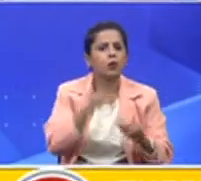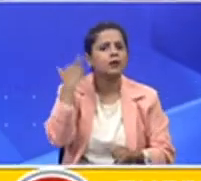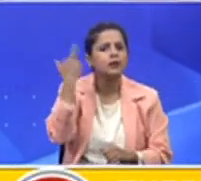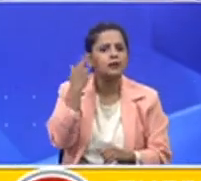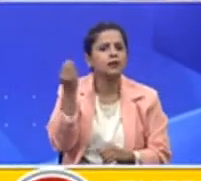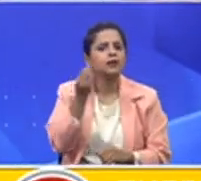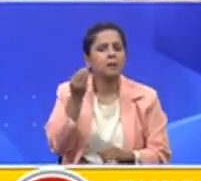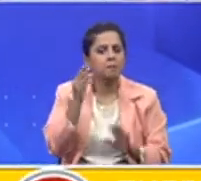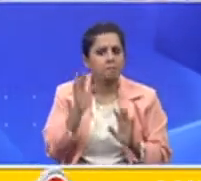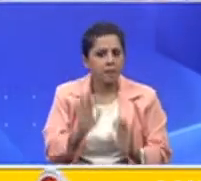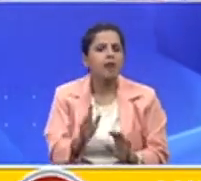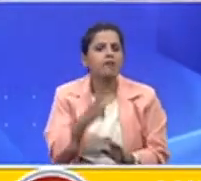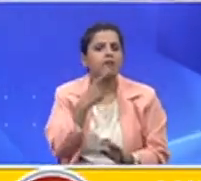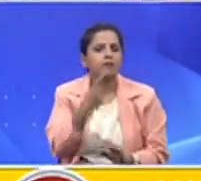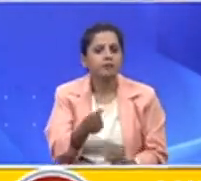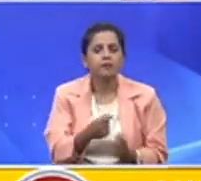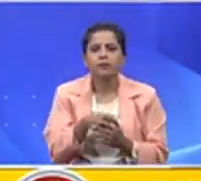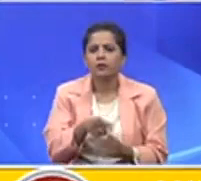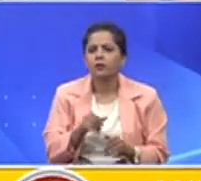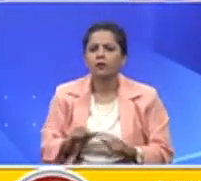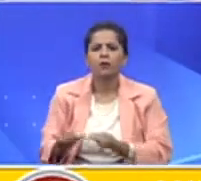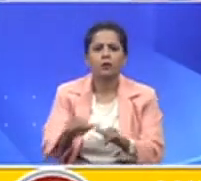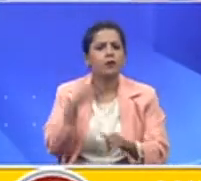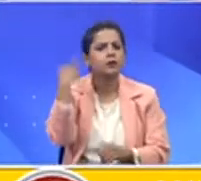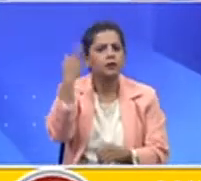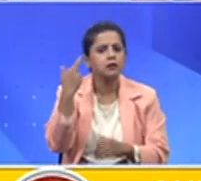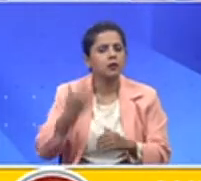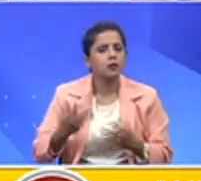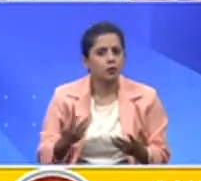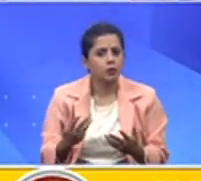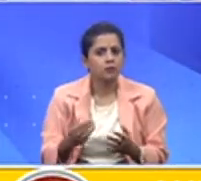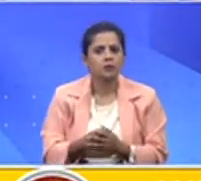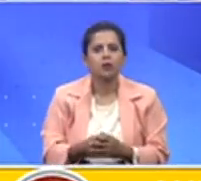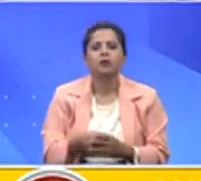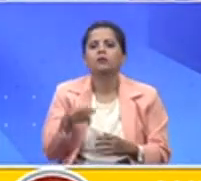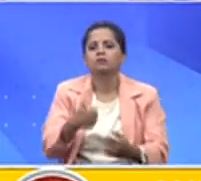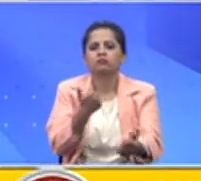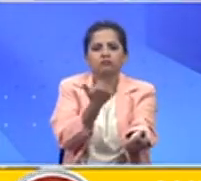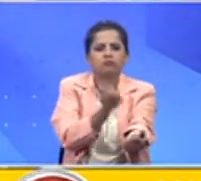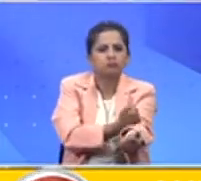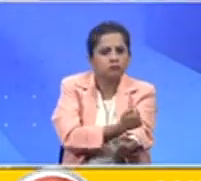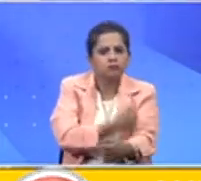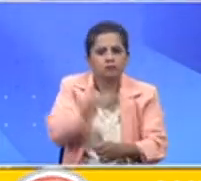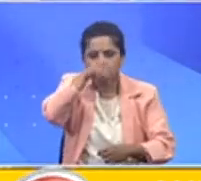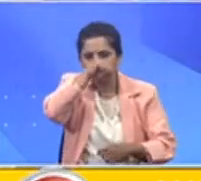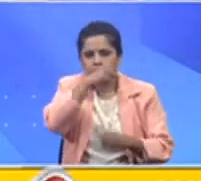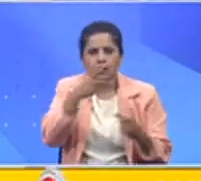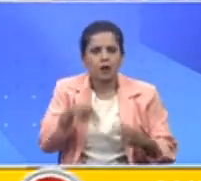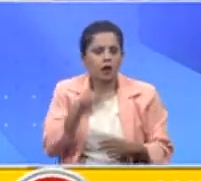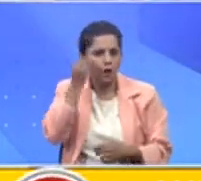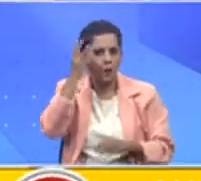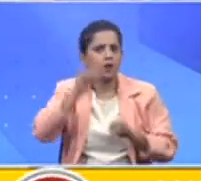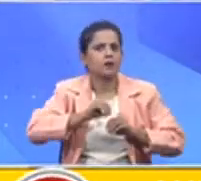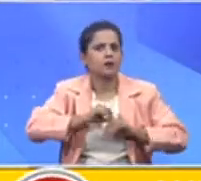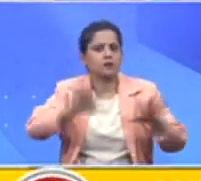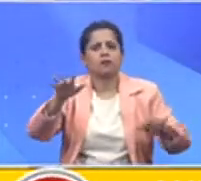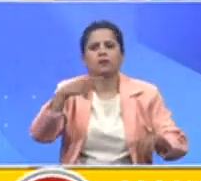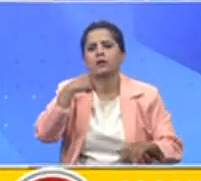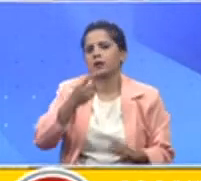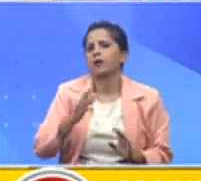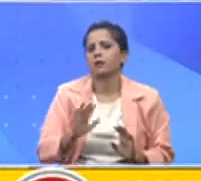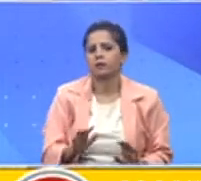जुड़ा हुआ है और ये कॉमन कॉज है ड्रक्स के खिलाब जागरुकता अभ्याँ